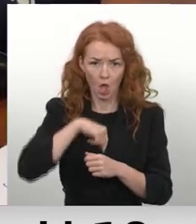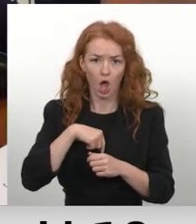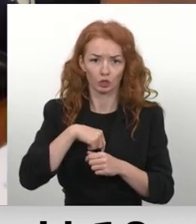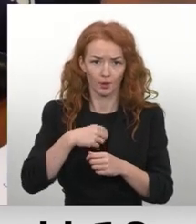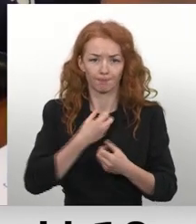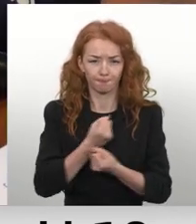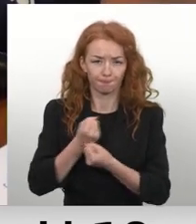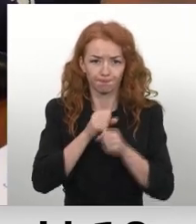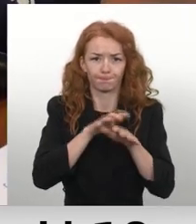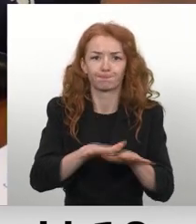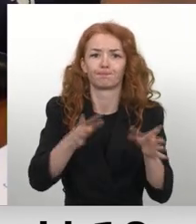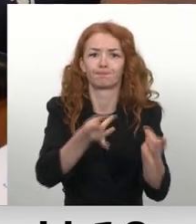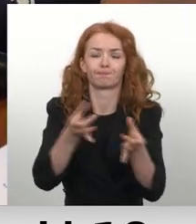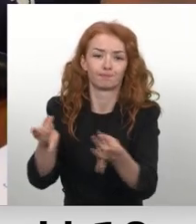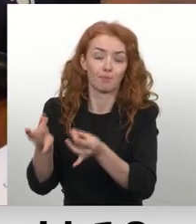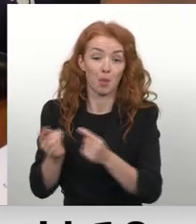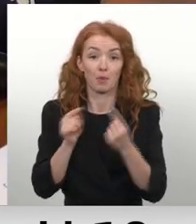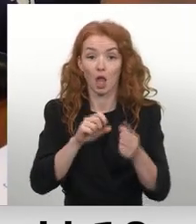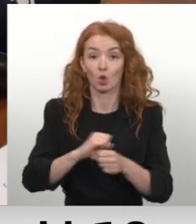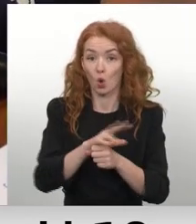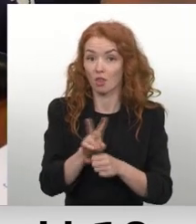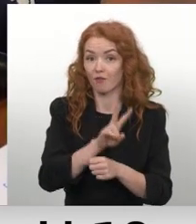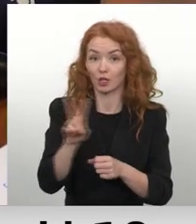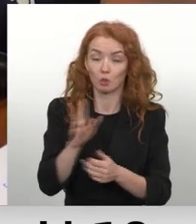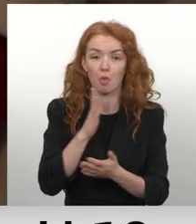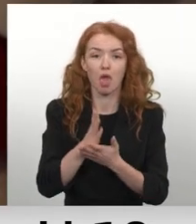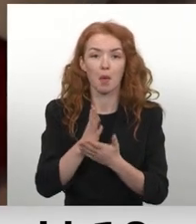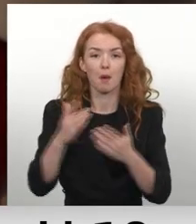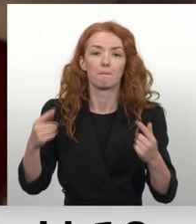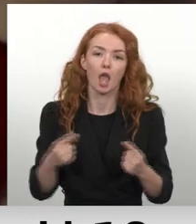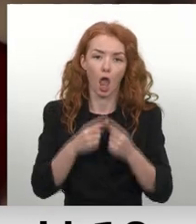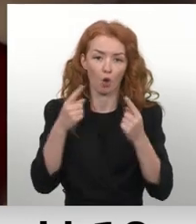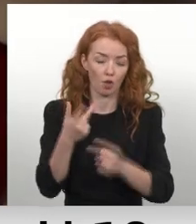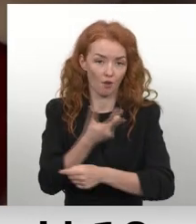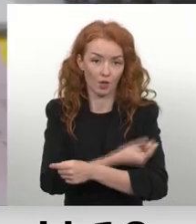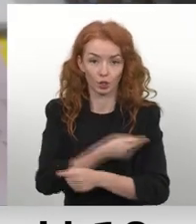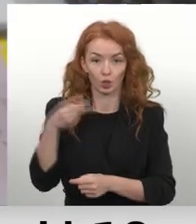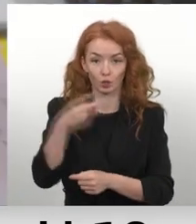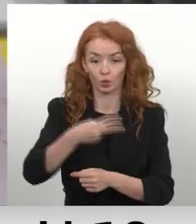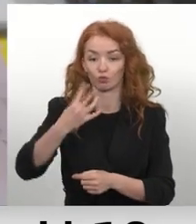gripu. Savukārt pret COVID-19 pieejama pielāgotā vakcīna.